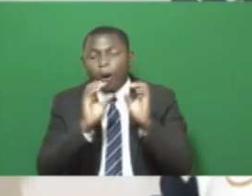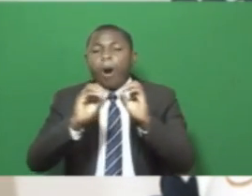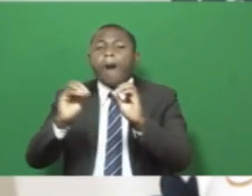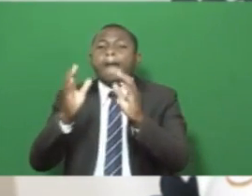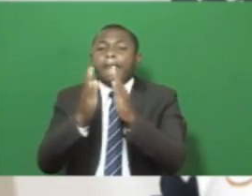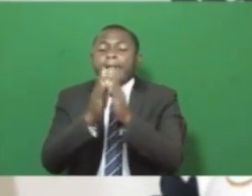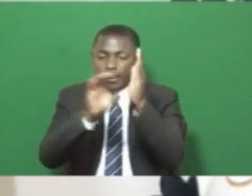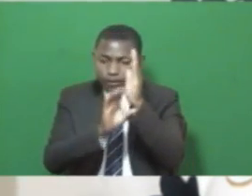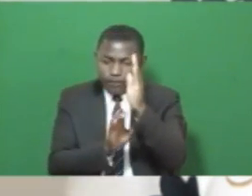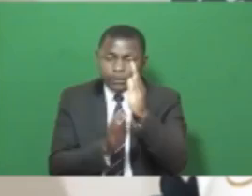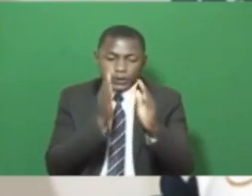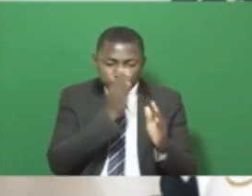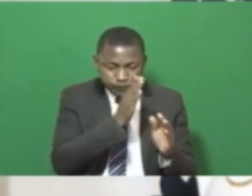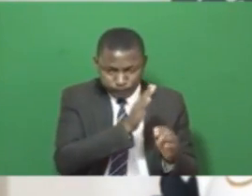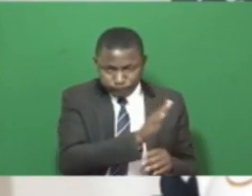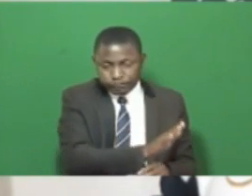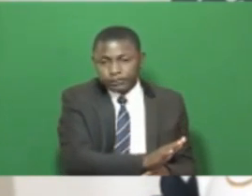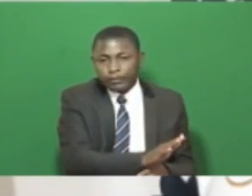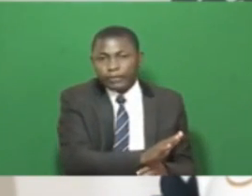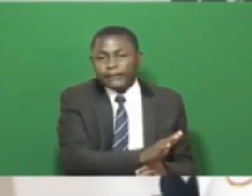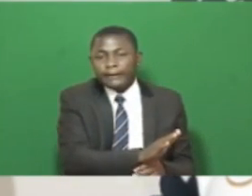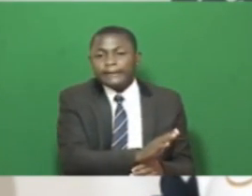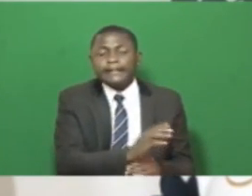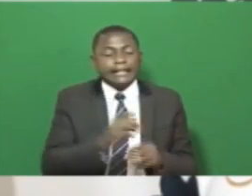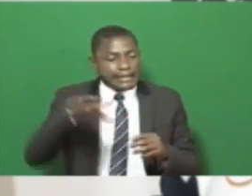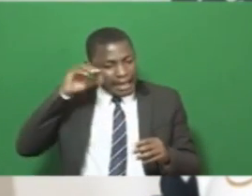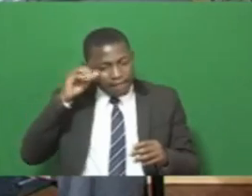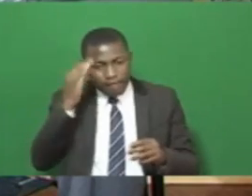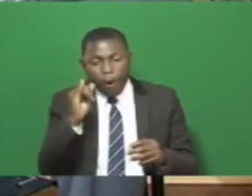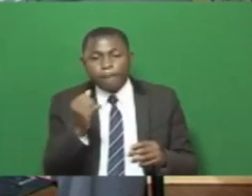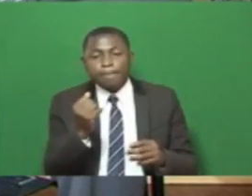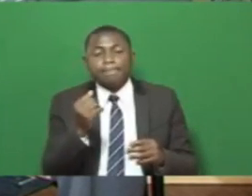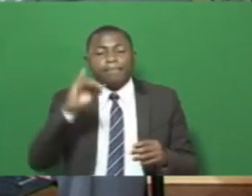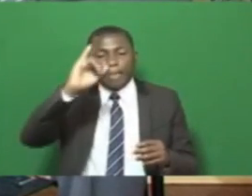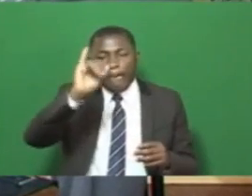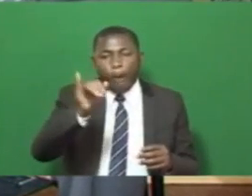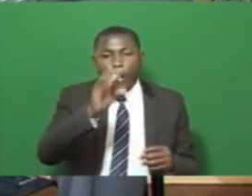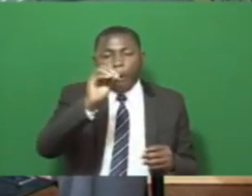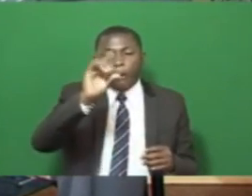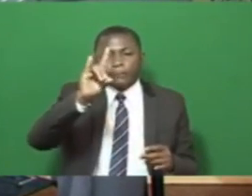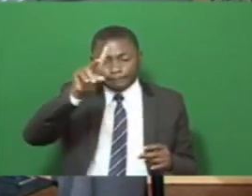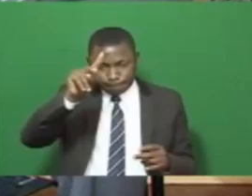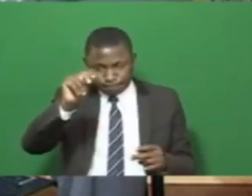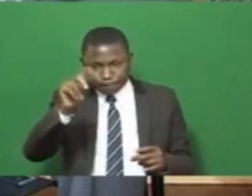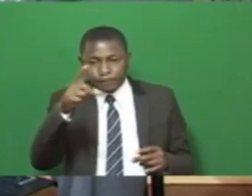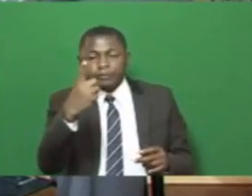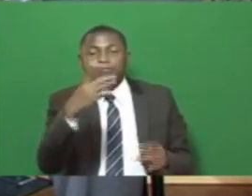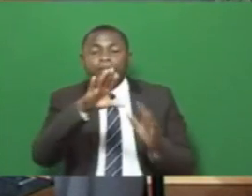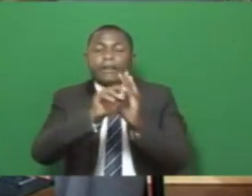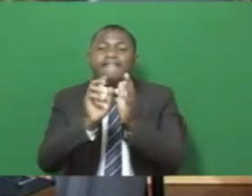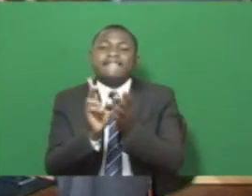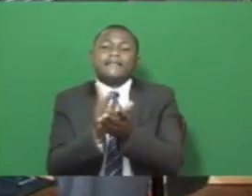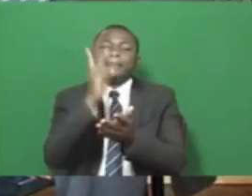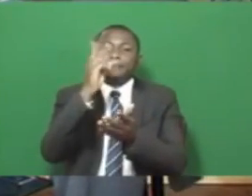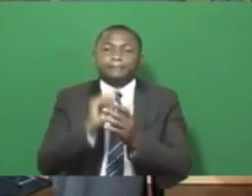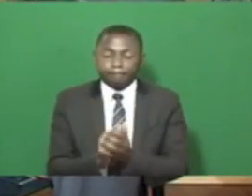patofanira kuunderline aka kuratidza kudisa kwake kuti vanhu vake vachengete mitemo ndi John 1. John 1 verse 12. Verse